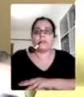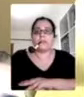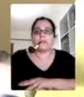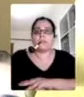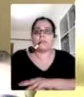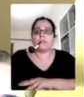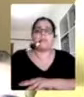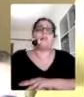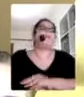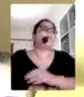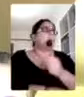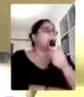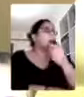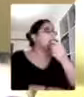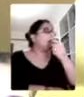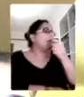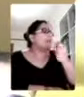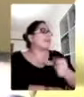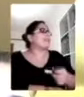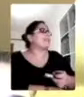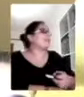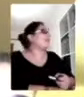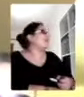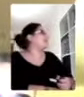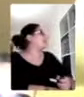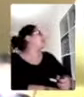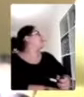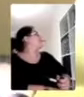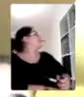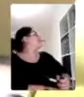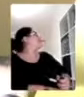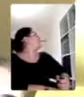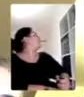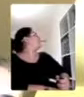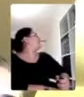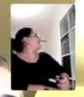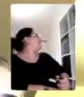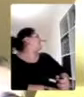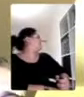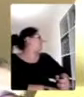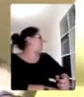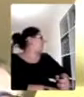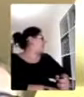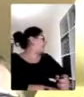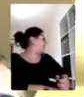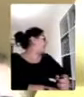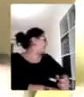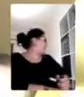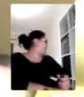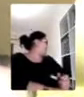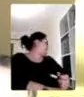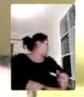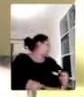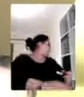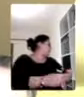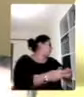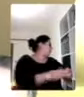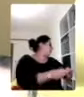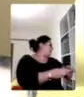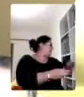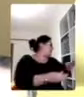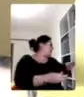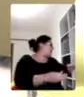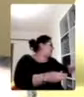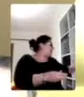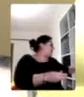ki bunun pipo aksesuarı olduğunu. Kesinlikle Anlatabildim mi? anlamaz. Kesinlikle anlamaz ve hani bir de ondan dolayı uğraşmak